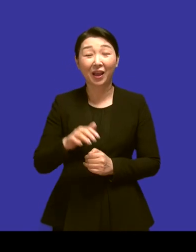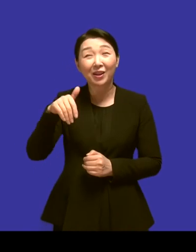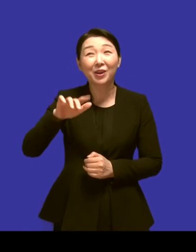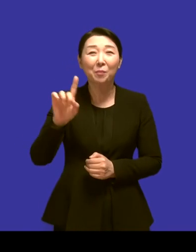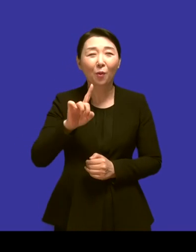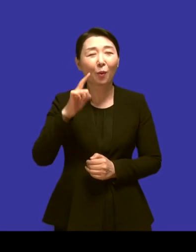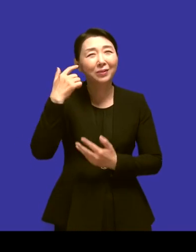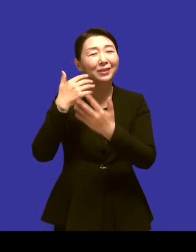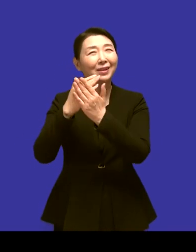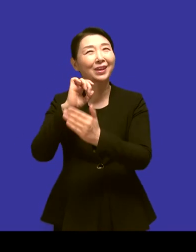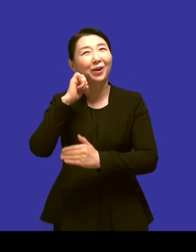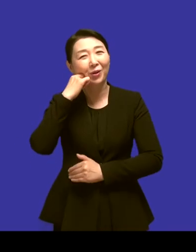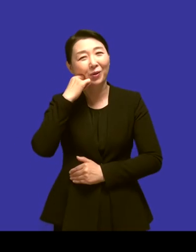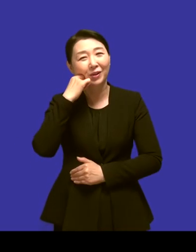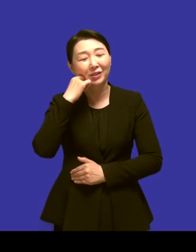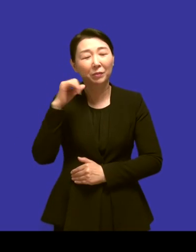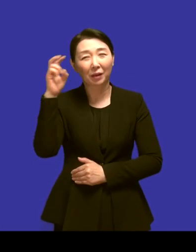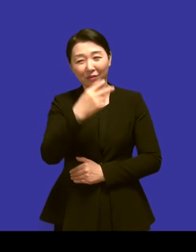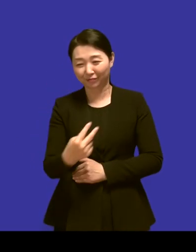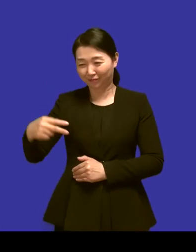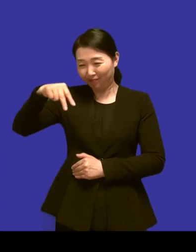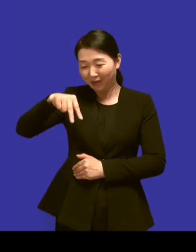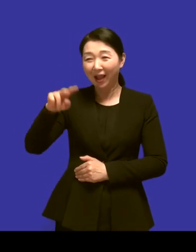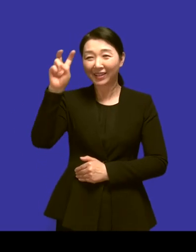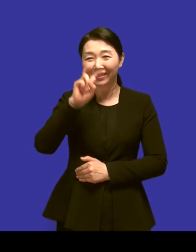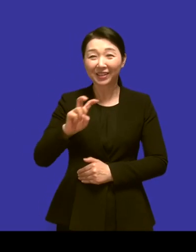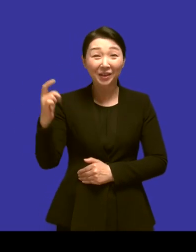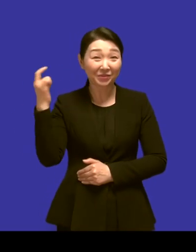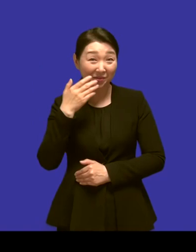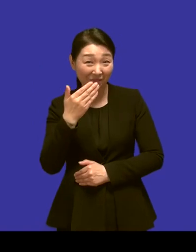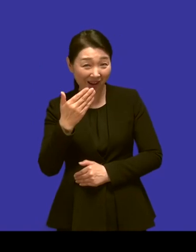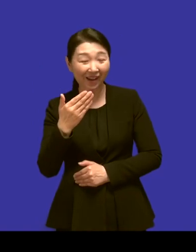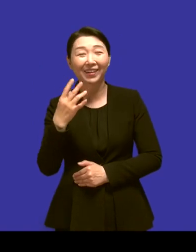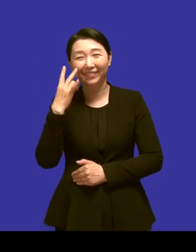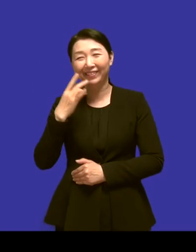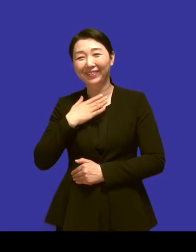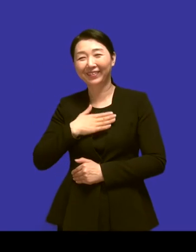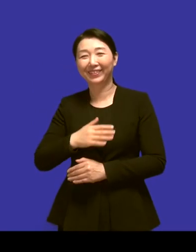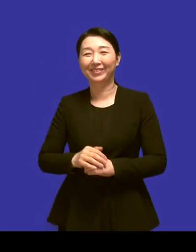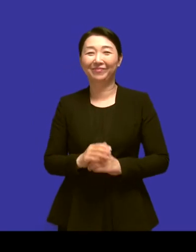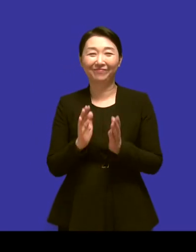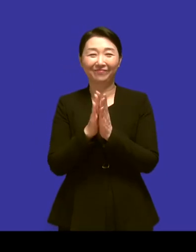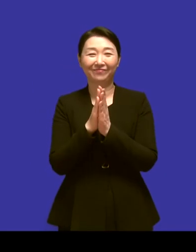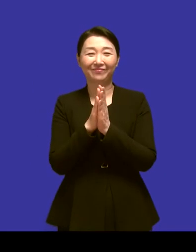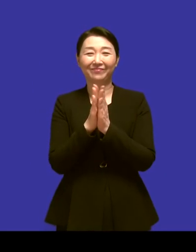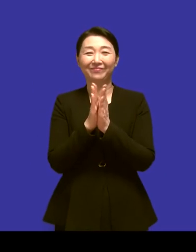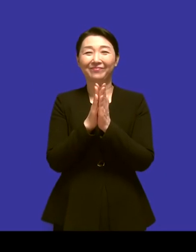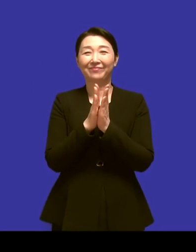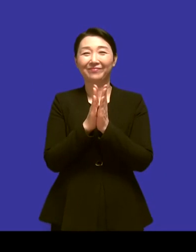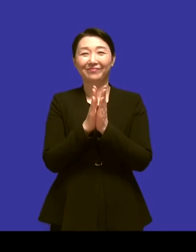안 돼서 아, 네, 들려 드릴게요. 갑자기 무대 위로 올라와서 부르게 된 네, 그 찬양 한번 들어볼 수 있을까요? 아, 네, 들려 드릴게요. 아, 잘 듣겠습니다. 예.